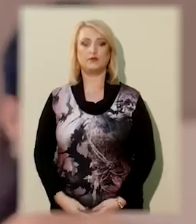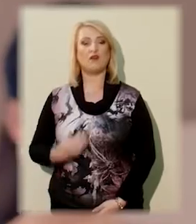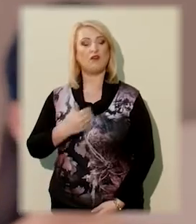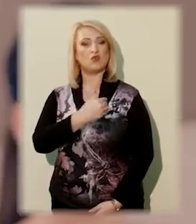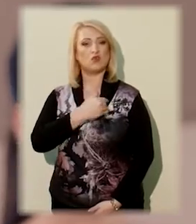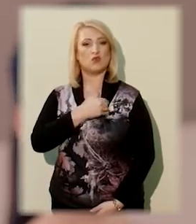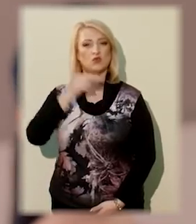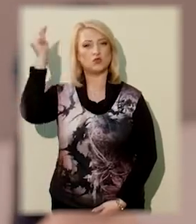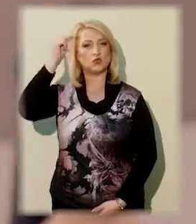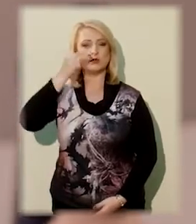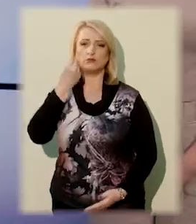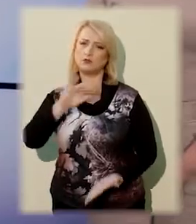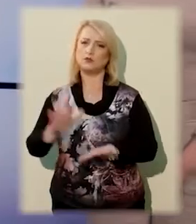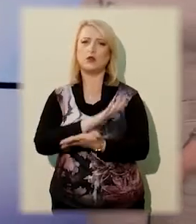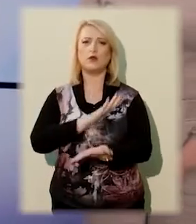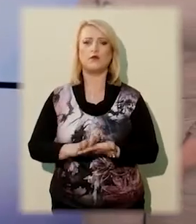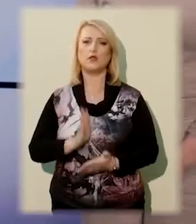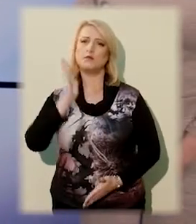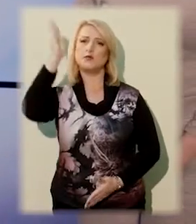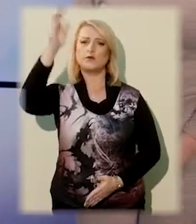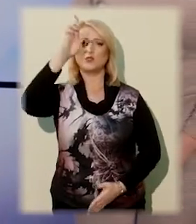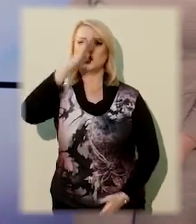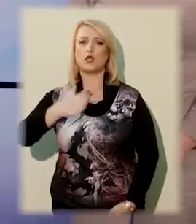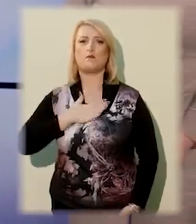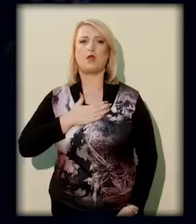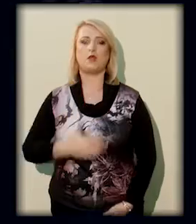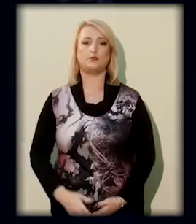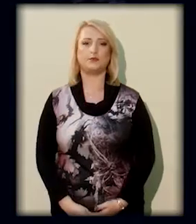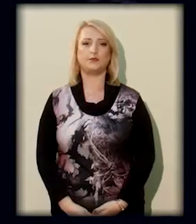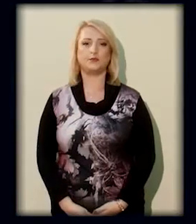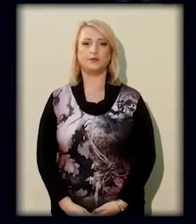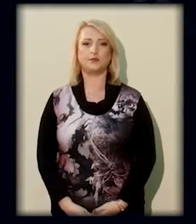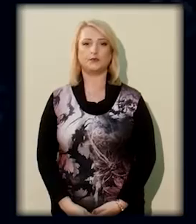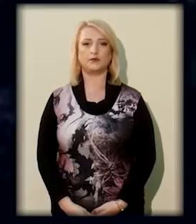Îmi doresc o educație de calitate și o perspectivă în țara mea.